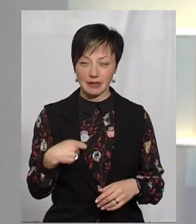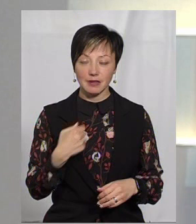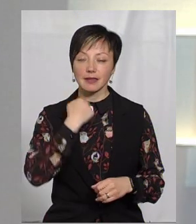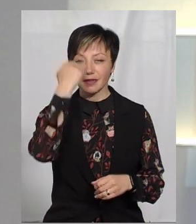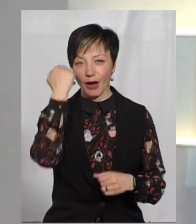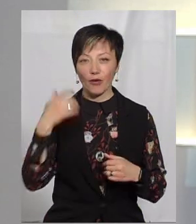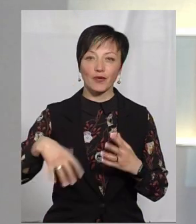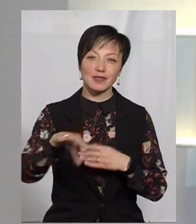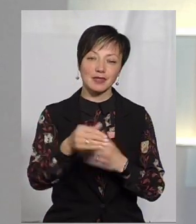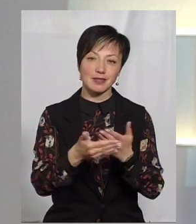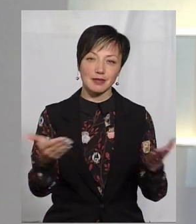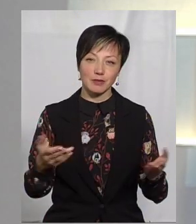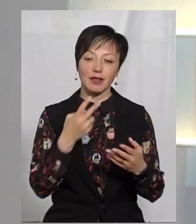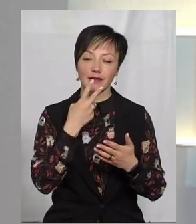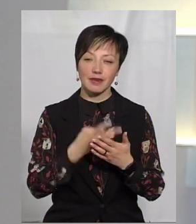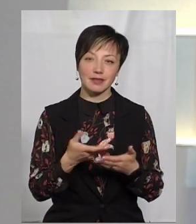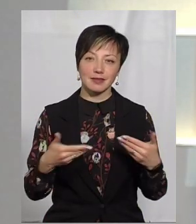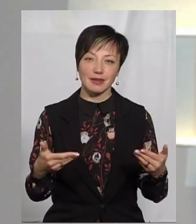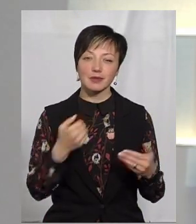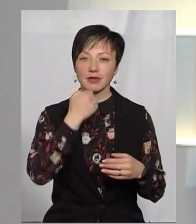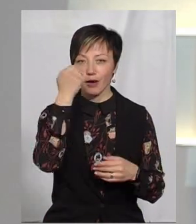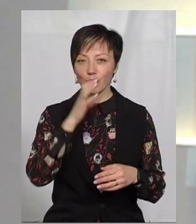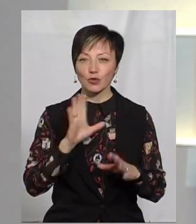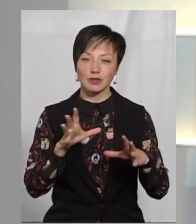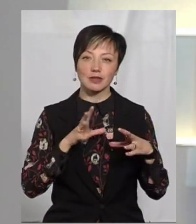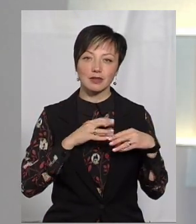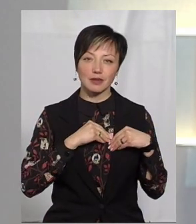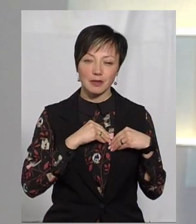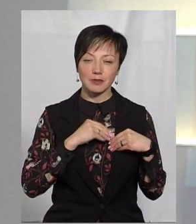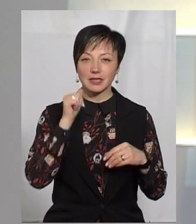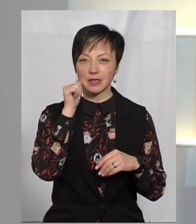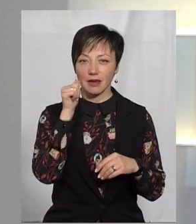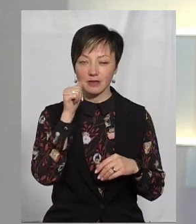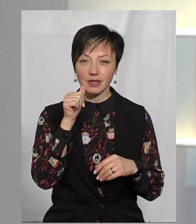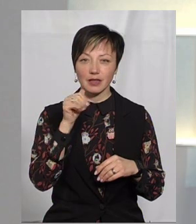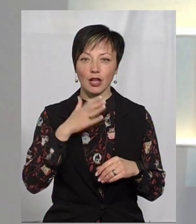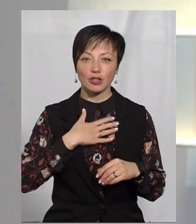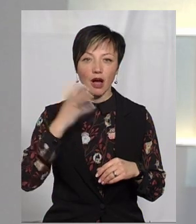Дякую всім, що нас дивилися. Дякую всім, хто буде слухати завтра